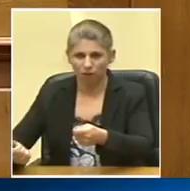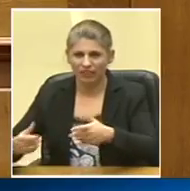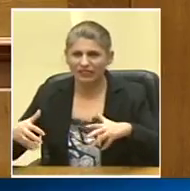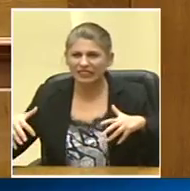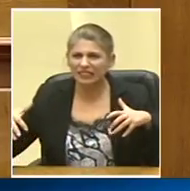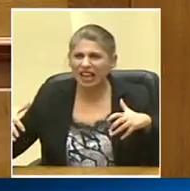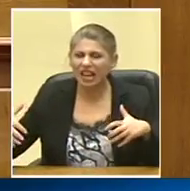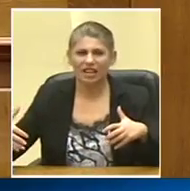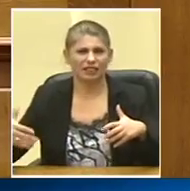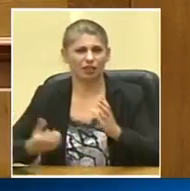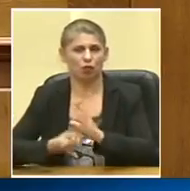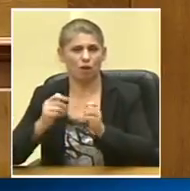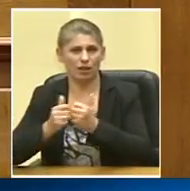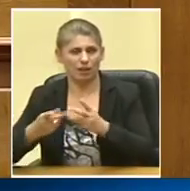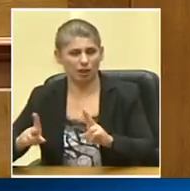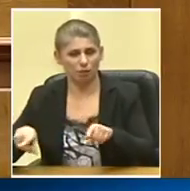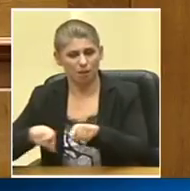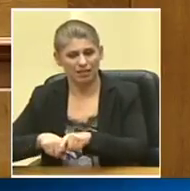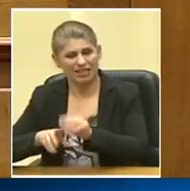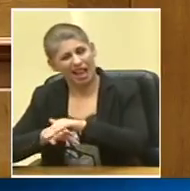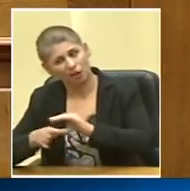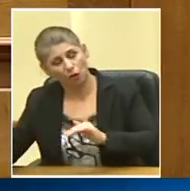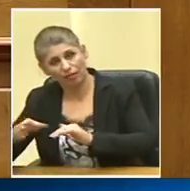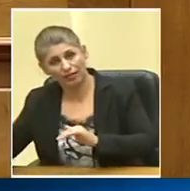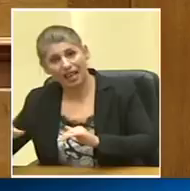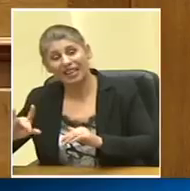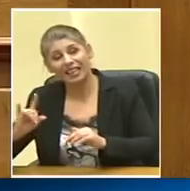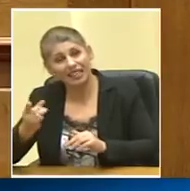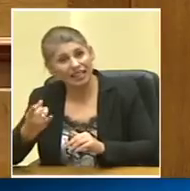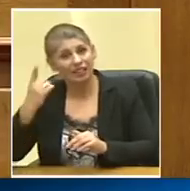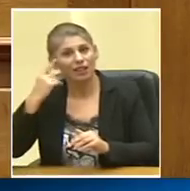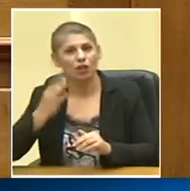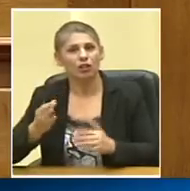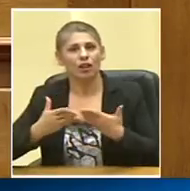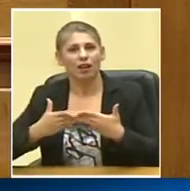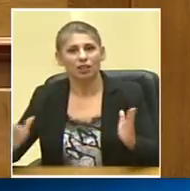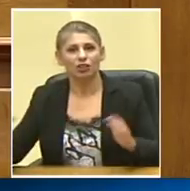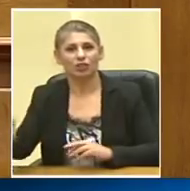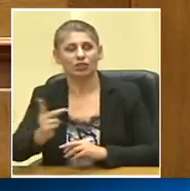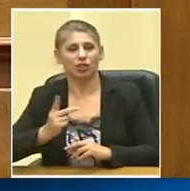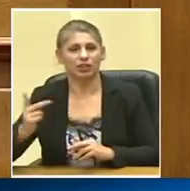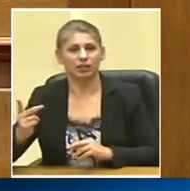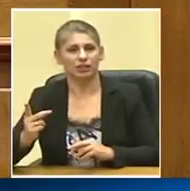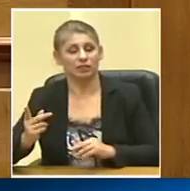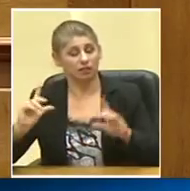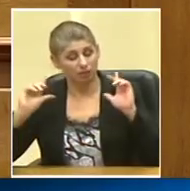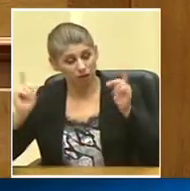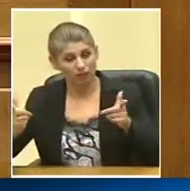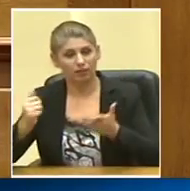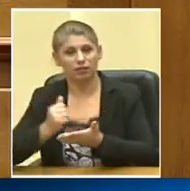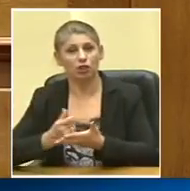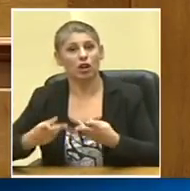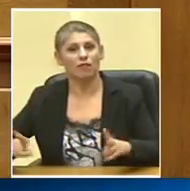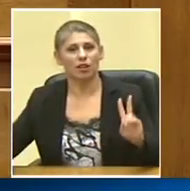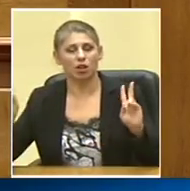του νεοφιλελευθερισμού με την ακροδεξιά, ή τη λογική των ανοιχτών κοινωνιών, της δημοκρατίας και των